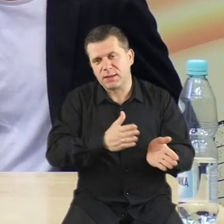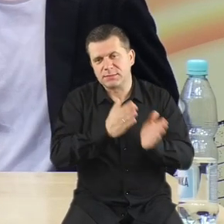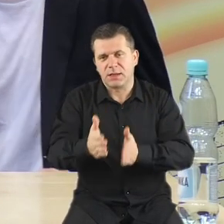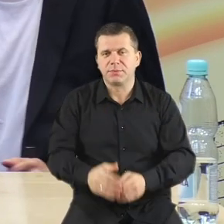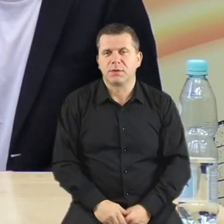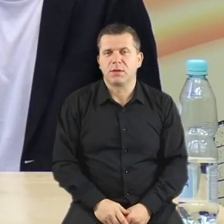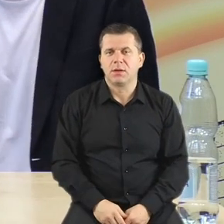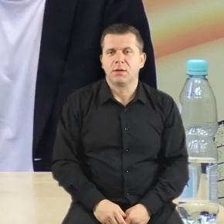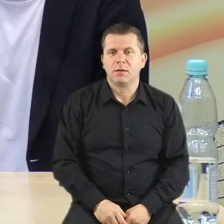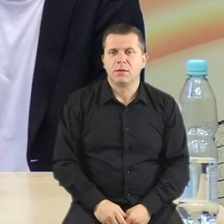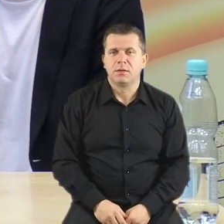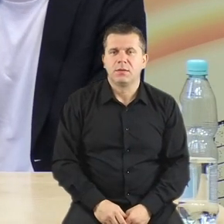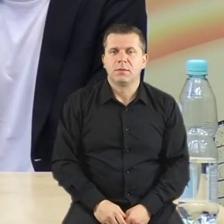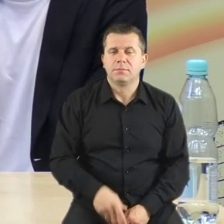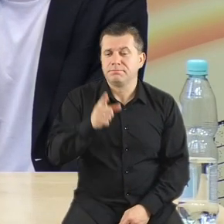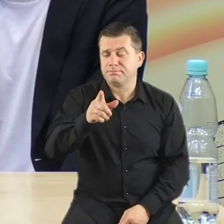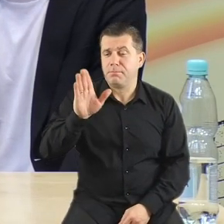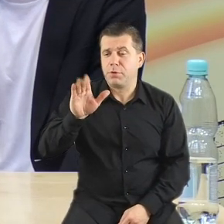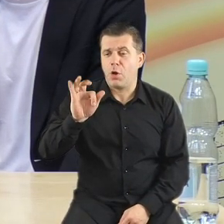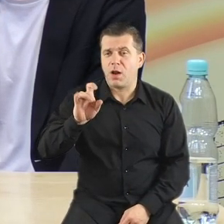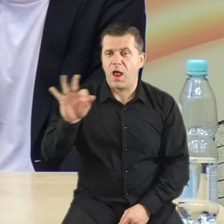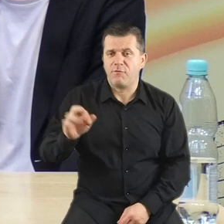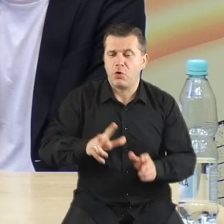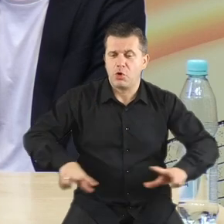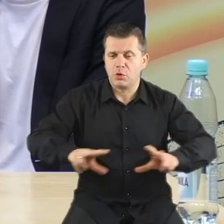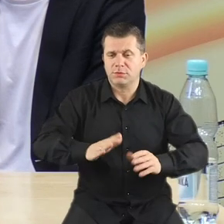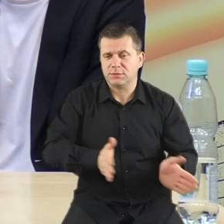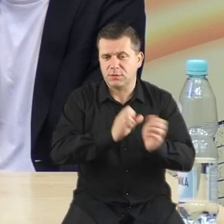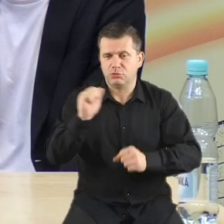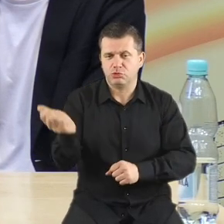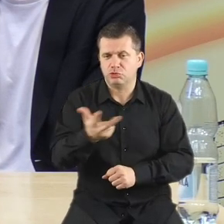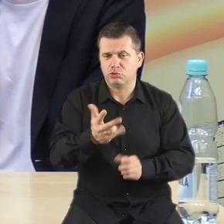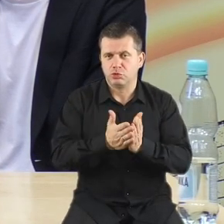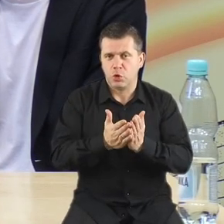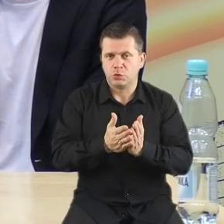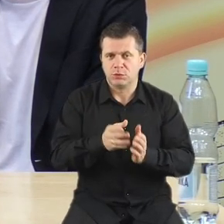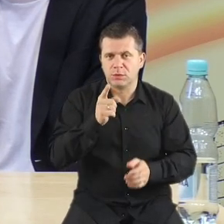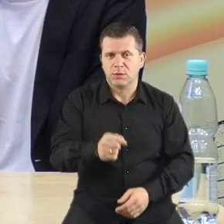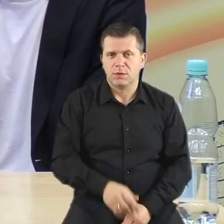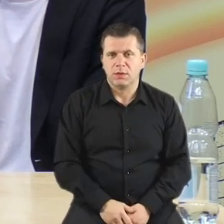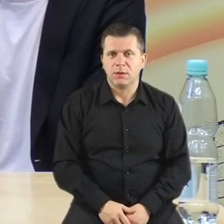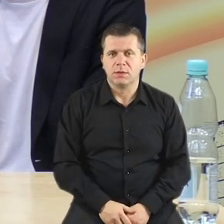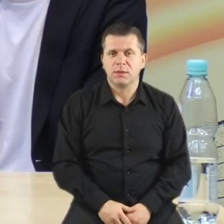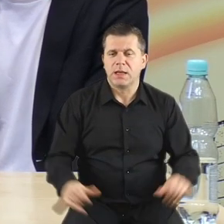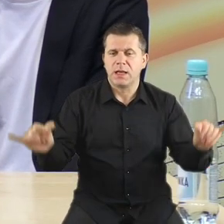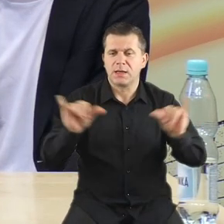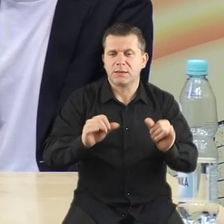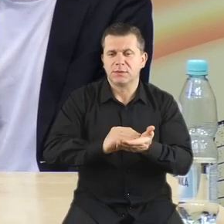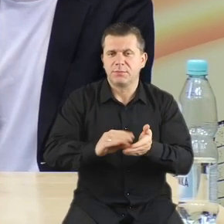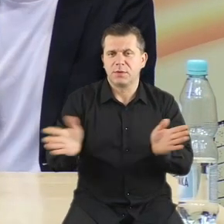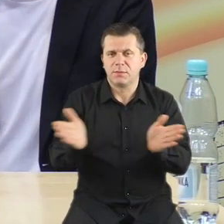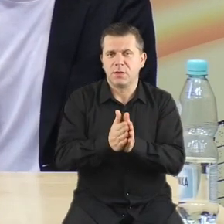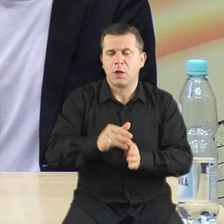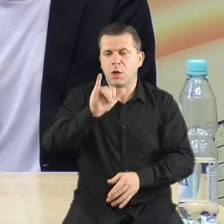panu jako biografię rodzinnym. Kolejne 3 książki, właśnie między innymi książkę Restaurację, którą napisał pan razem z